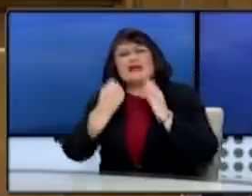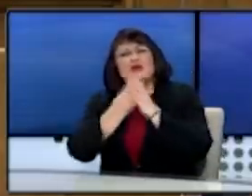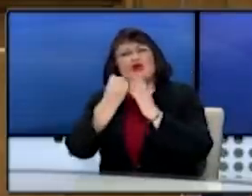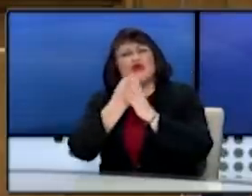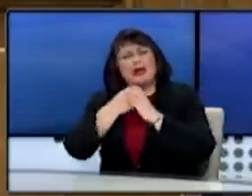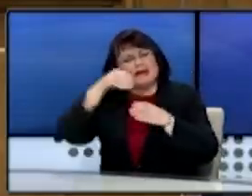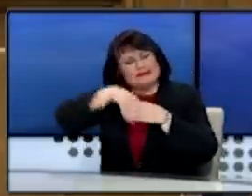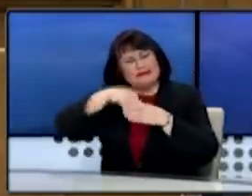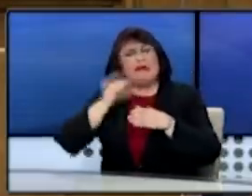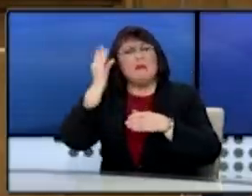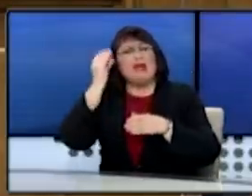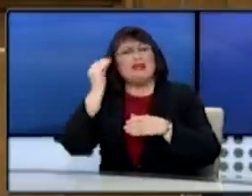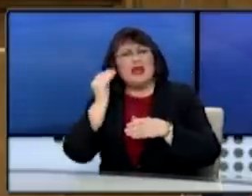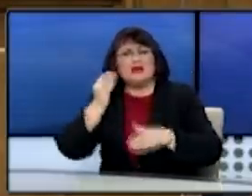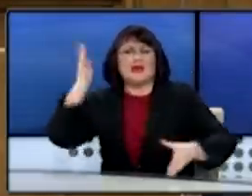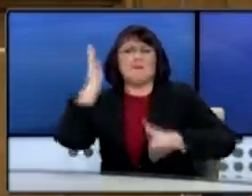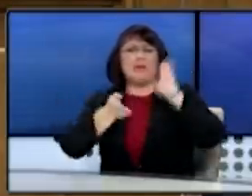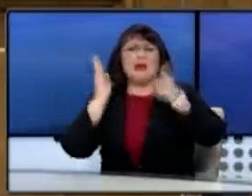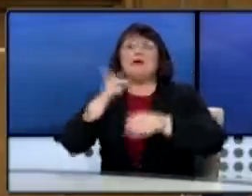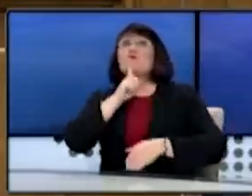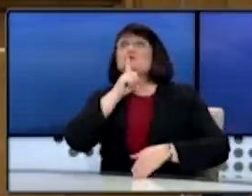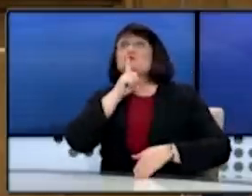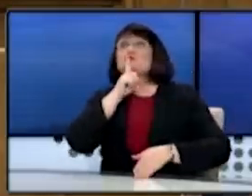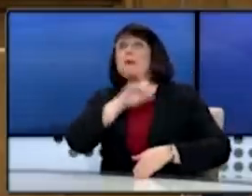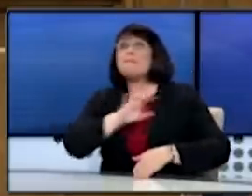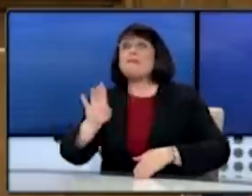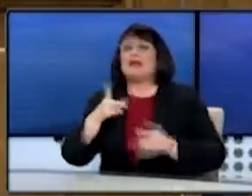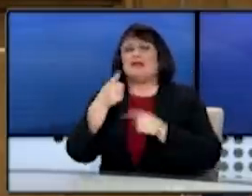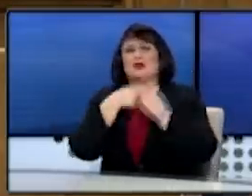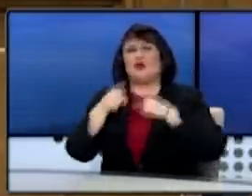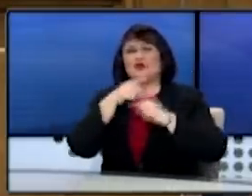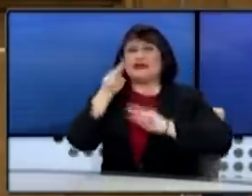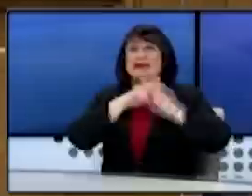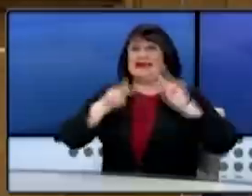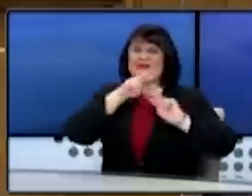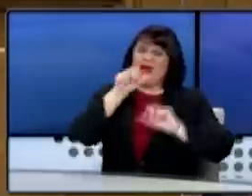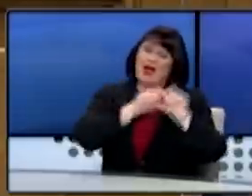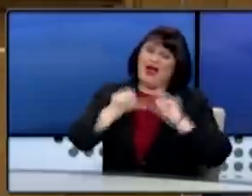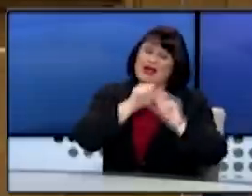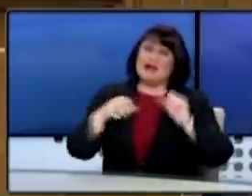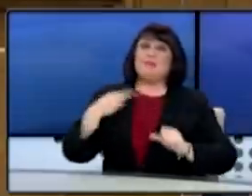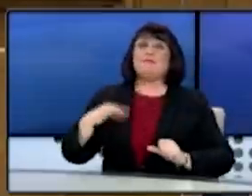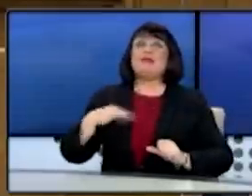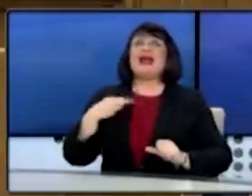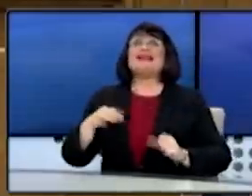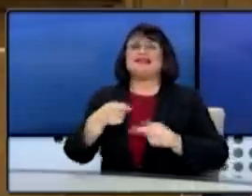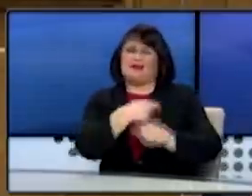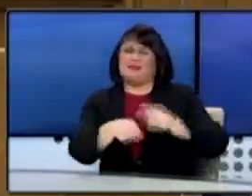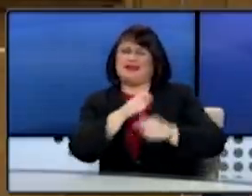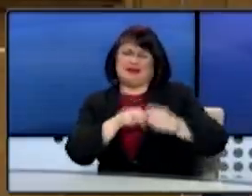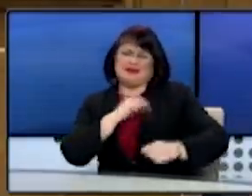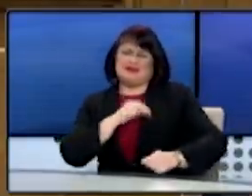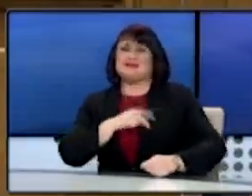καταστολή του λαού. Έχει ανάγκη και από το άλοθη της κλιματικής αλλαγής για να τρέξουν οι πράσινες μπίζνες του,